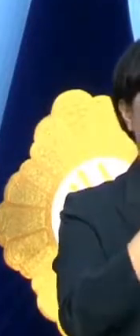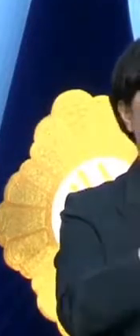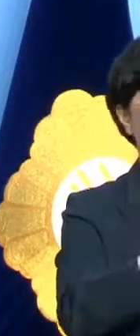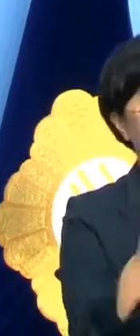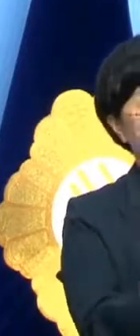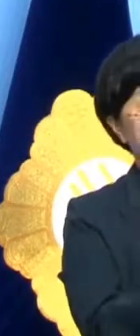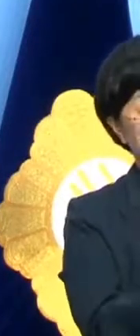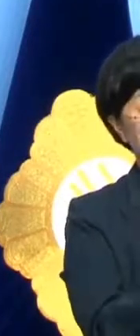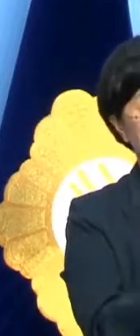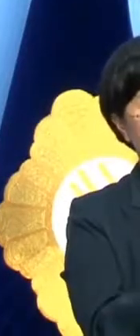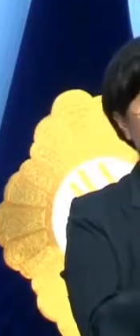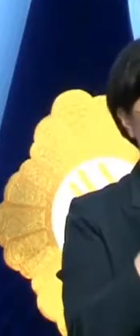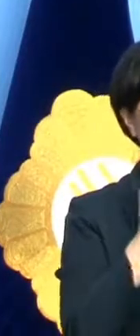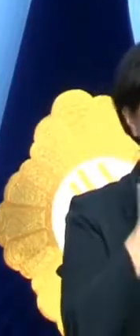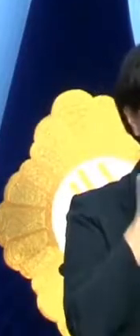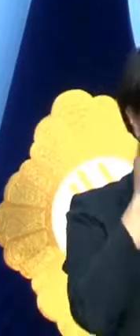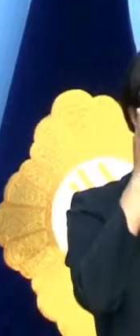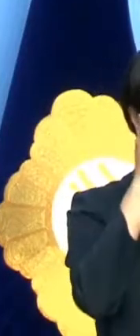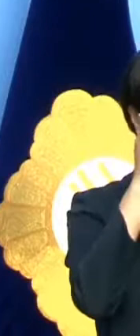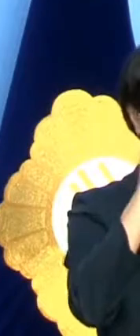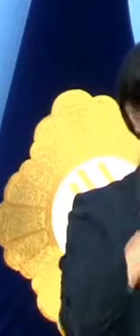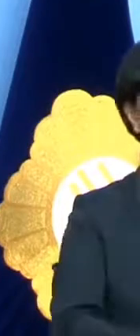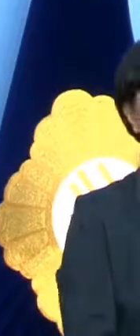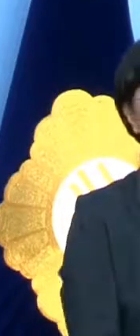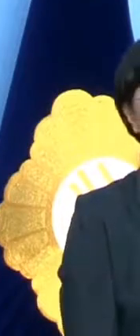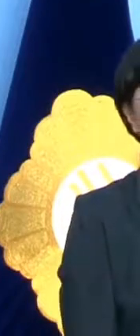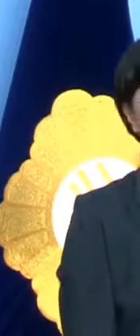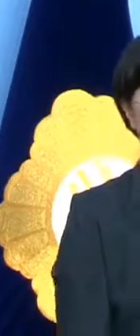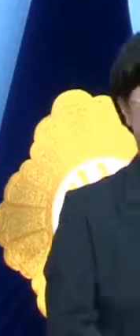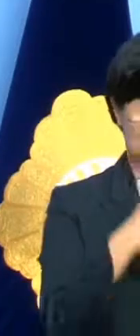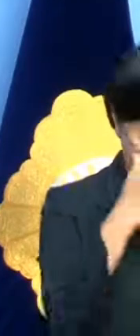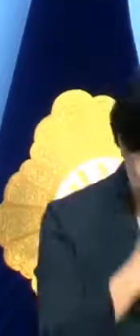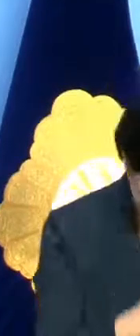마련에 최선 은 다 하도록 하겠습니다 감사합니다